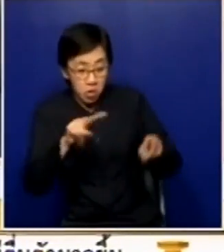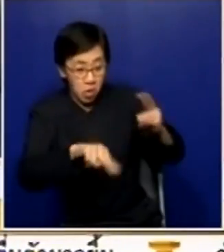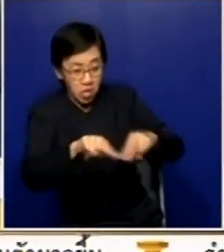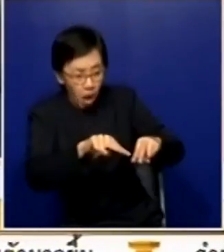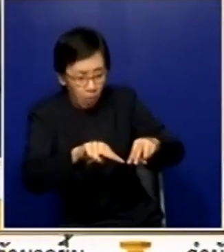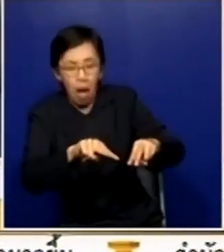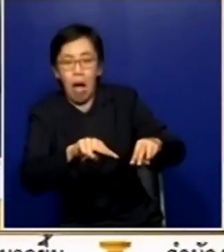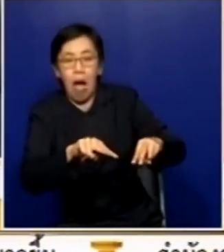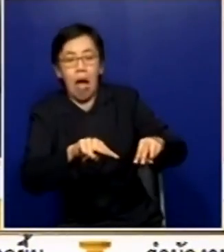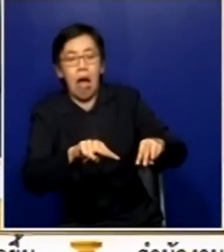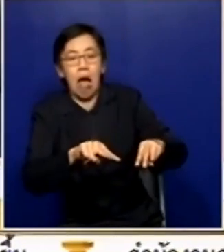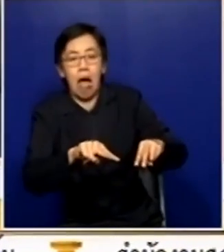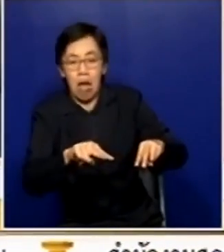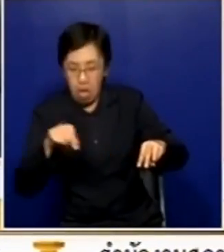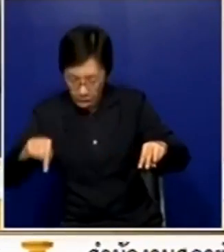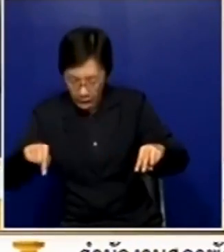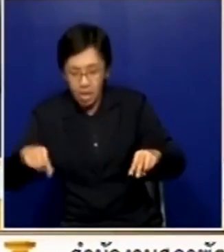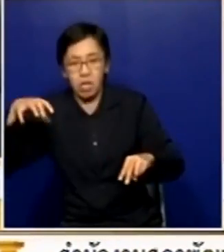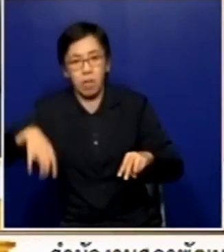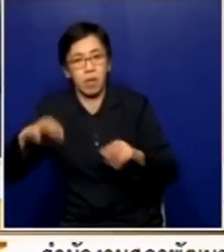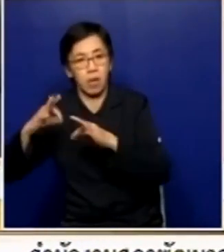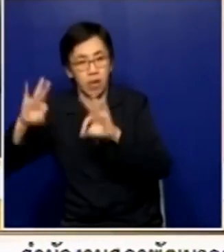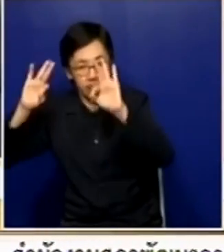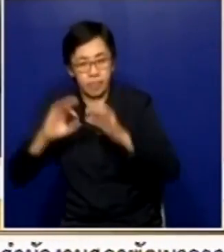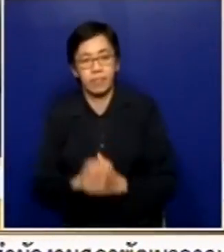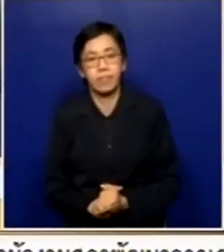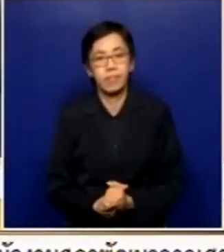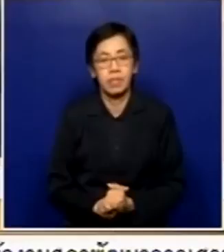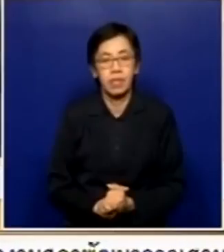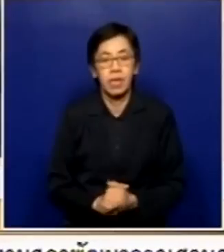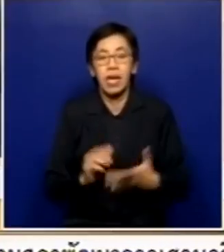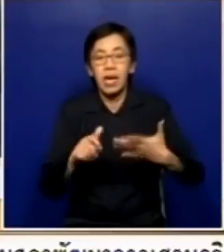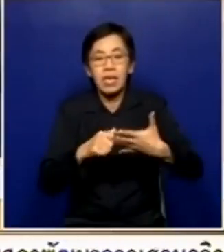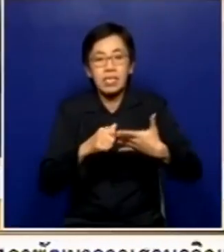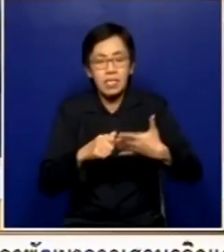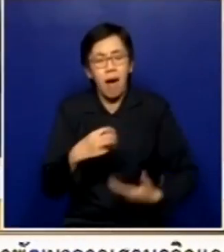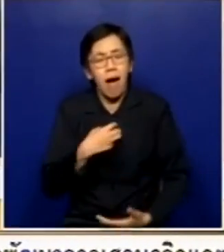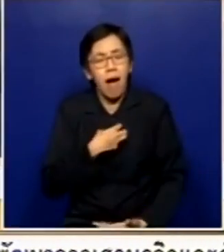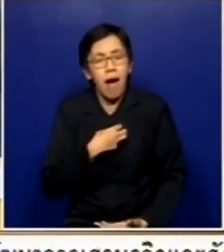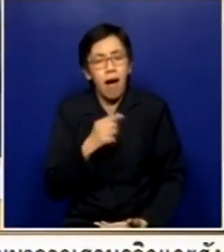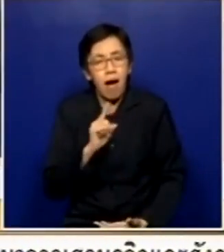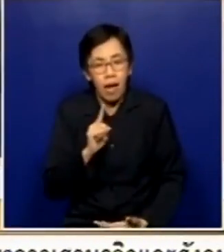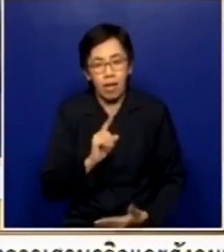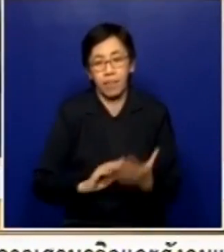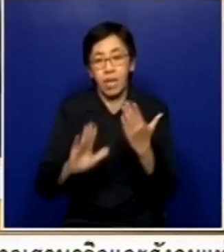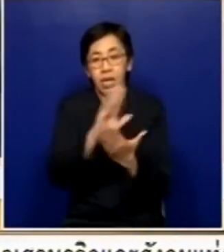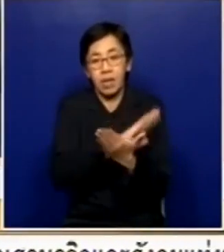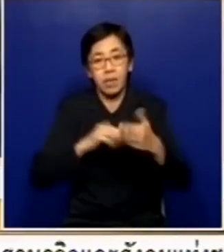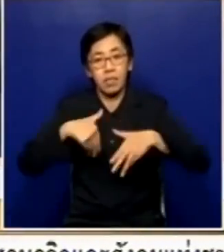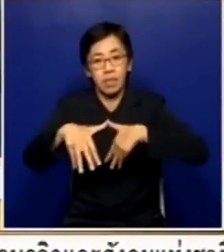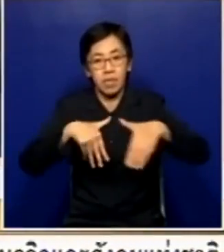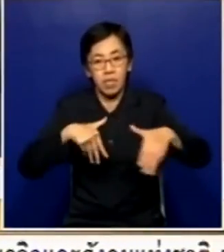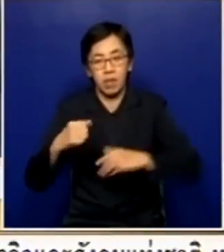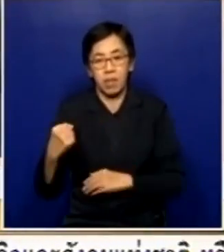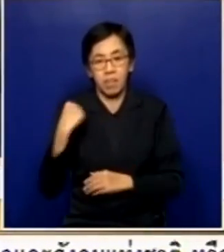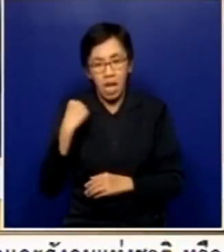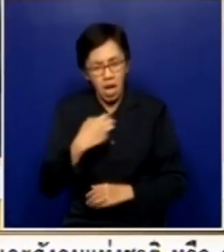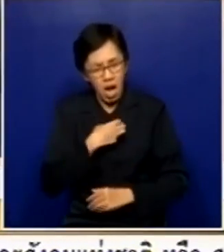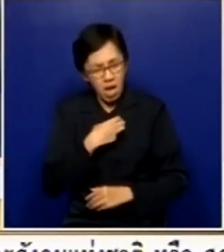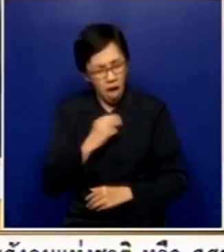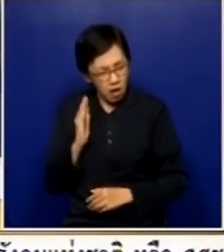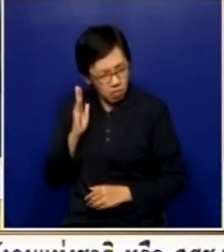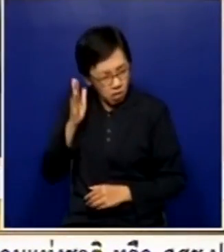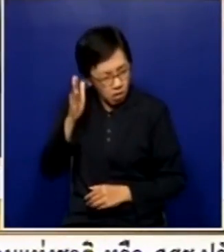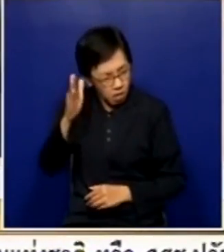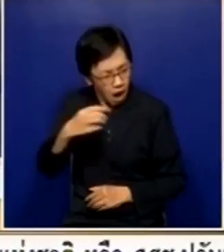สอบมีความฝันข้อที่ 3เราฝันว่าเราจะได้อยู่ในประเทศที่ประชาชนมีอำนาจในการกำหนดอนาคตของ